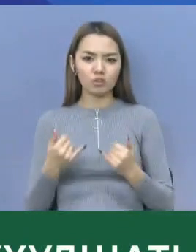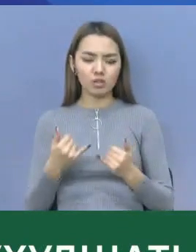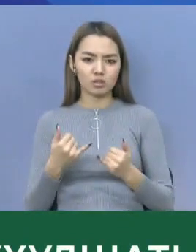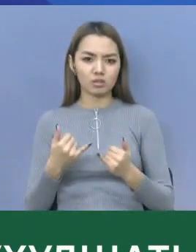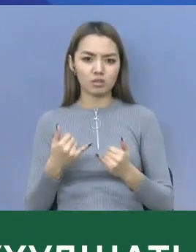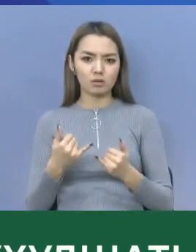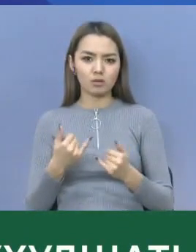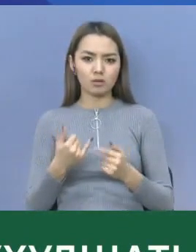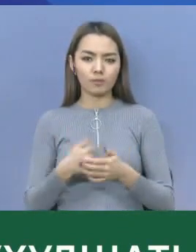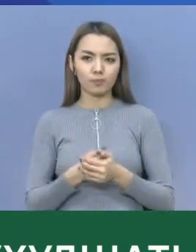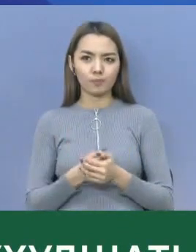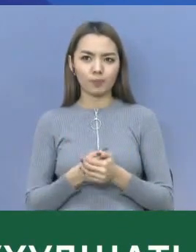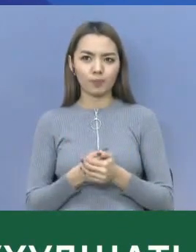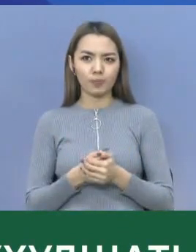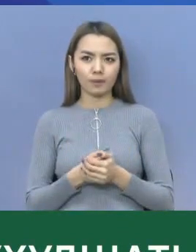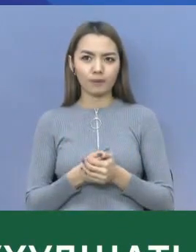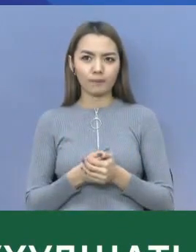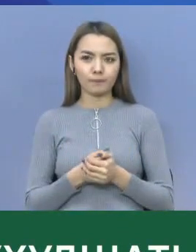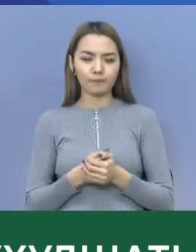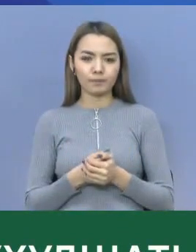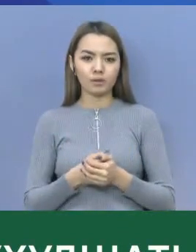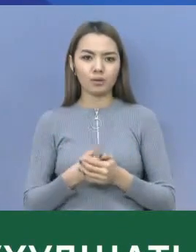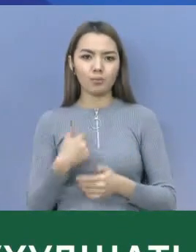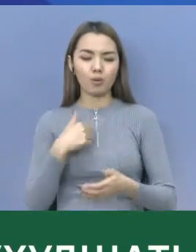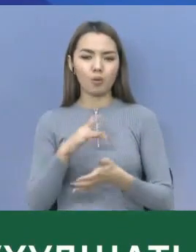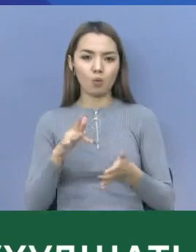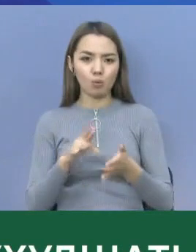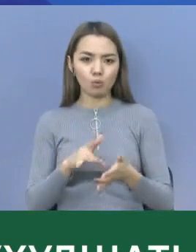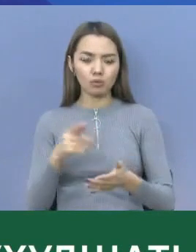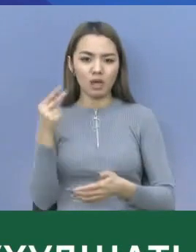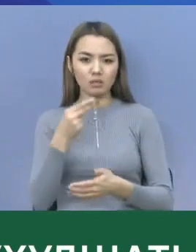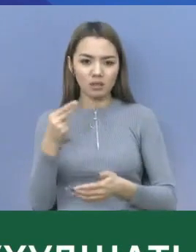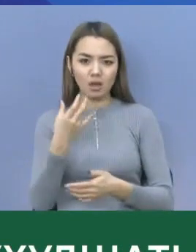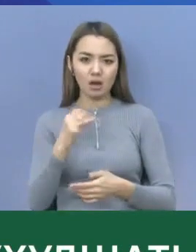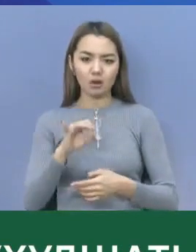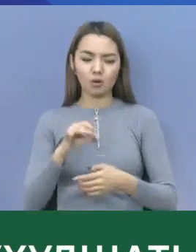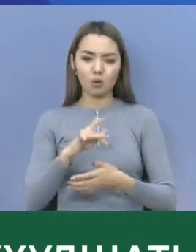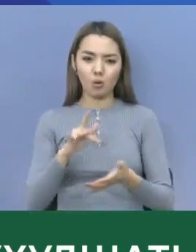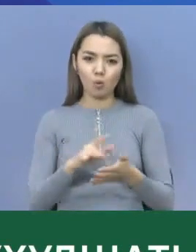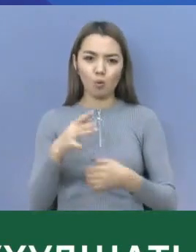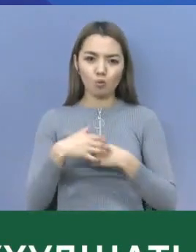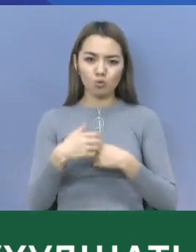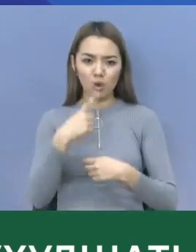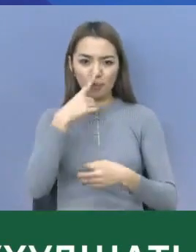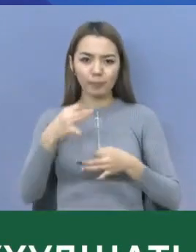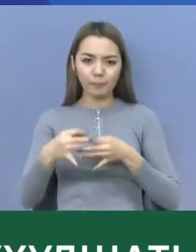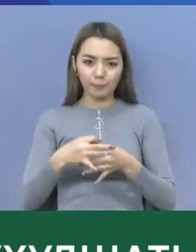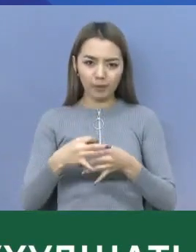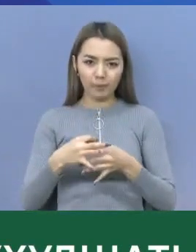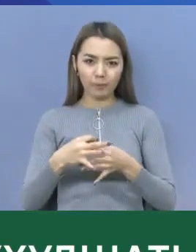тесная миграция с городом Нур-Султан, мы являемся пристоличной областью, у нас вокруг столицы